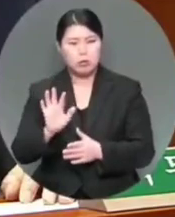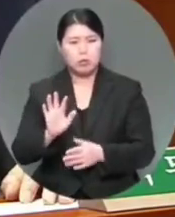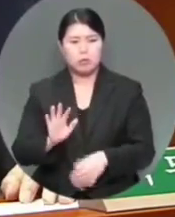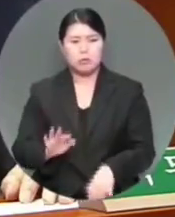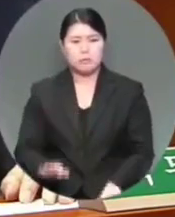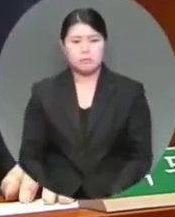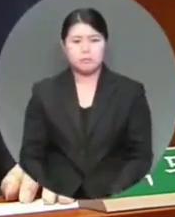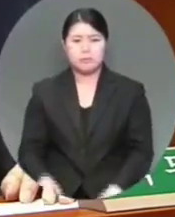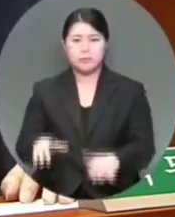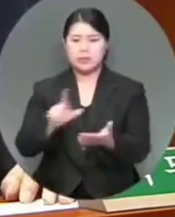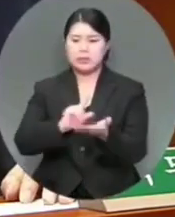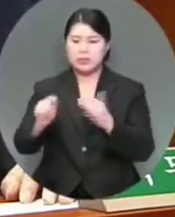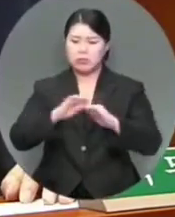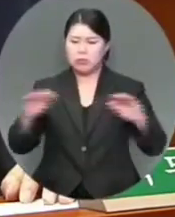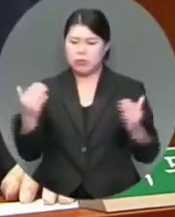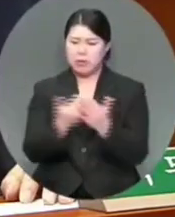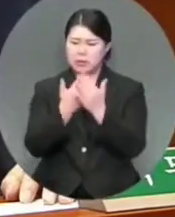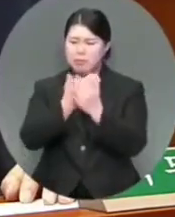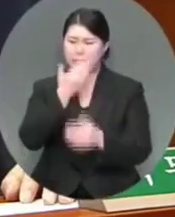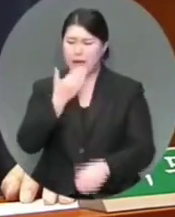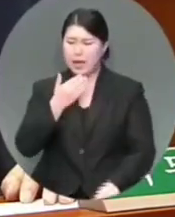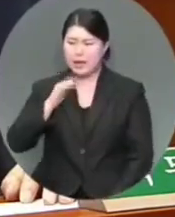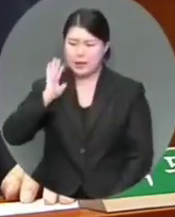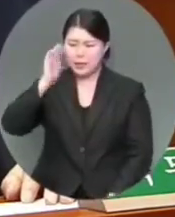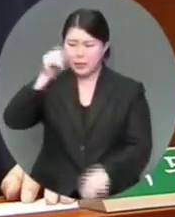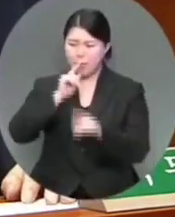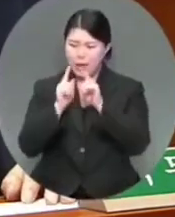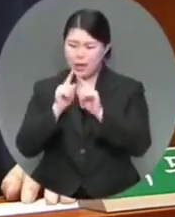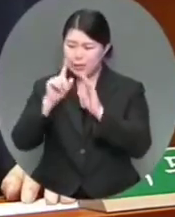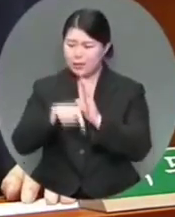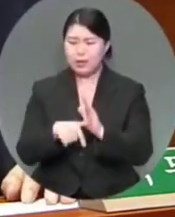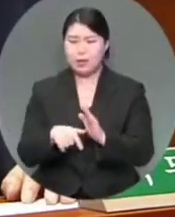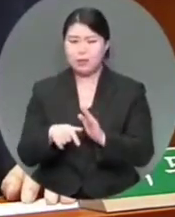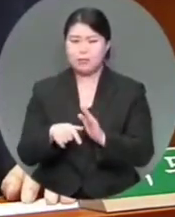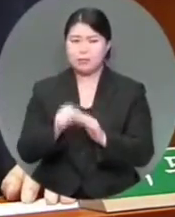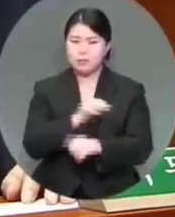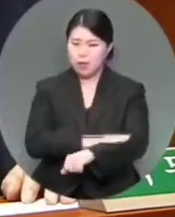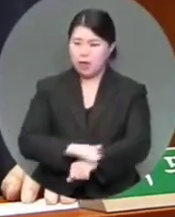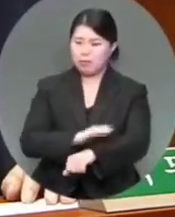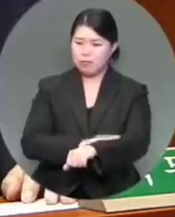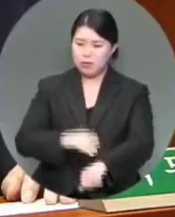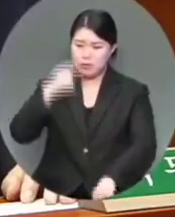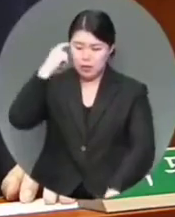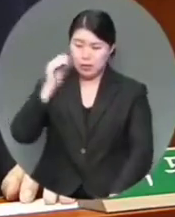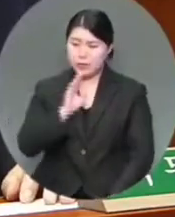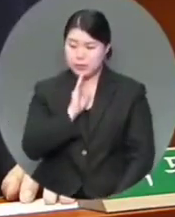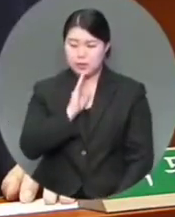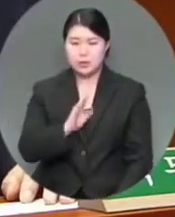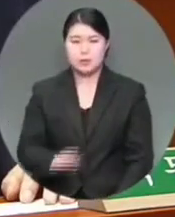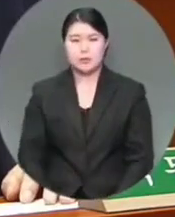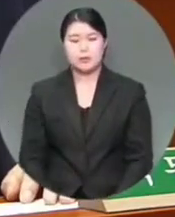식으로 지역균형발전을 대통령께서 이야기하면 그게 맞다고 타당하다고 생각하시겠습니까?